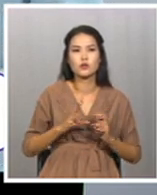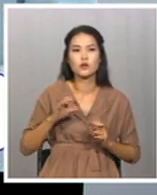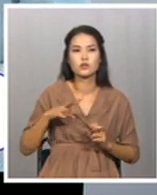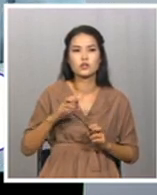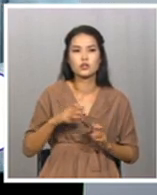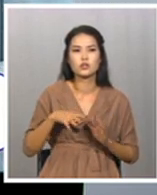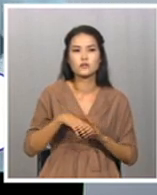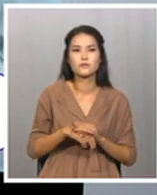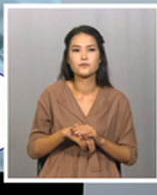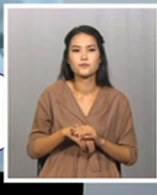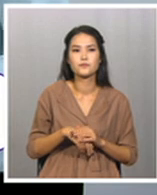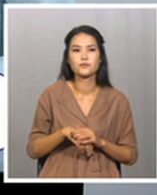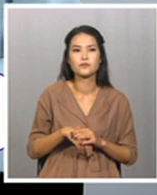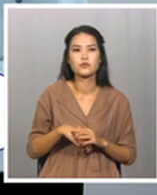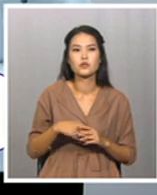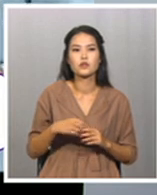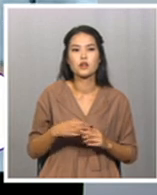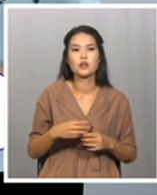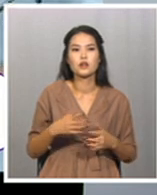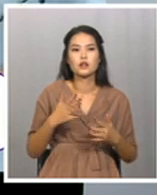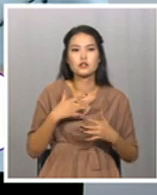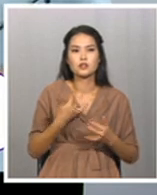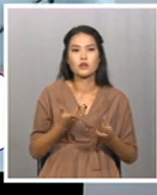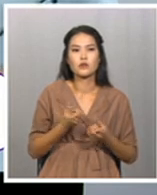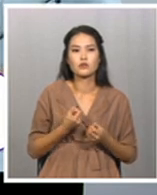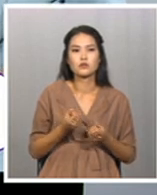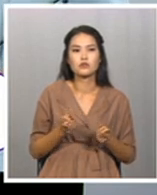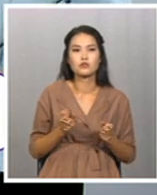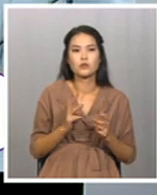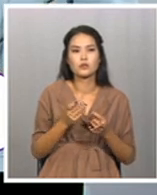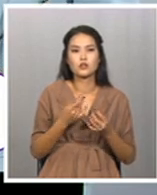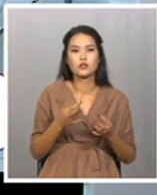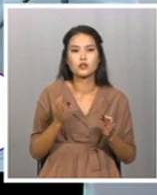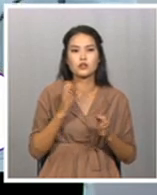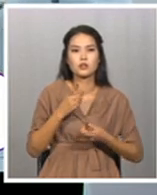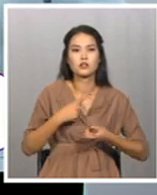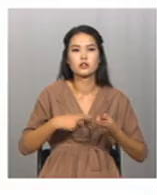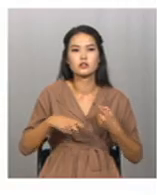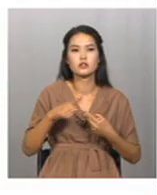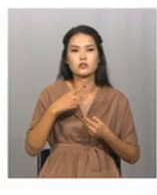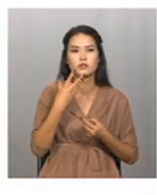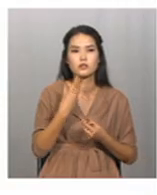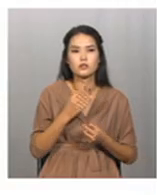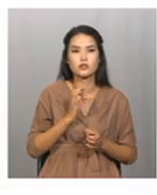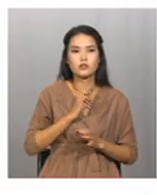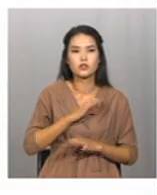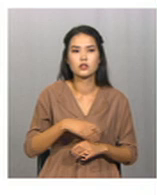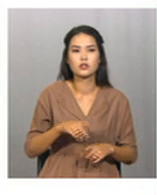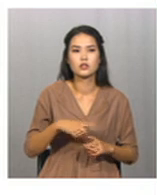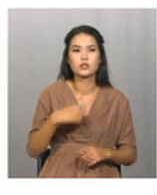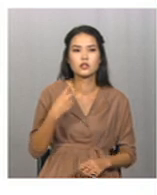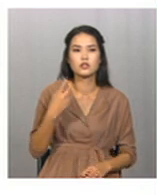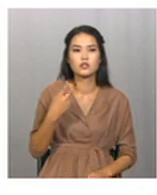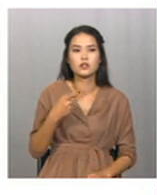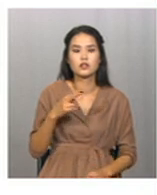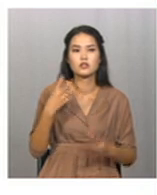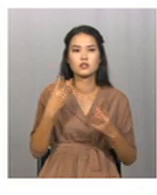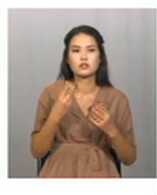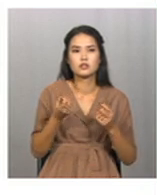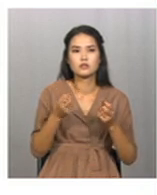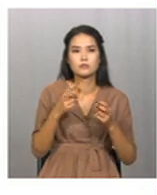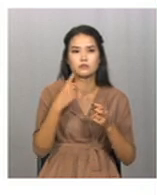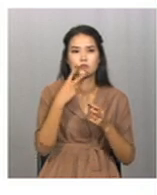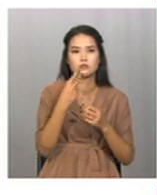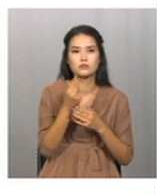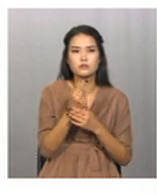қатар тыныс алу құралдарында оттекті қалпына келтіру мақсатында қолданылады. Мысалы, ол кезде осындай реакция теңдеу жүреді.